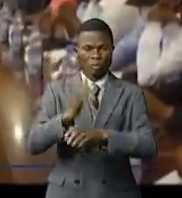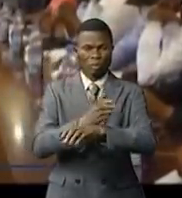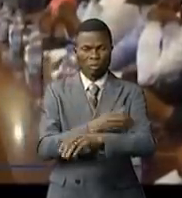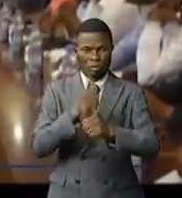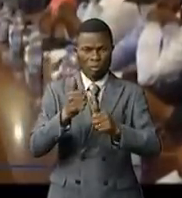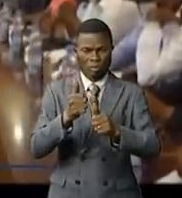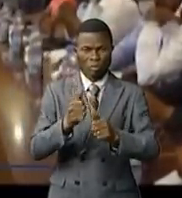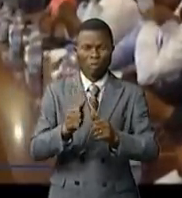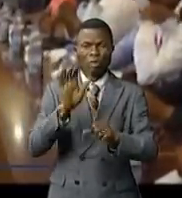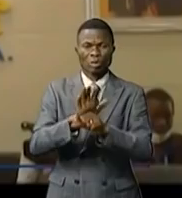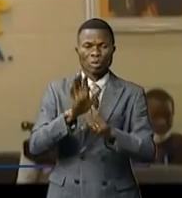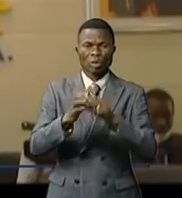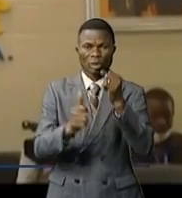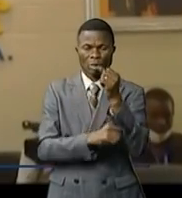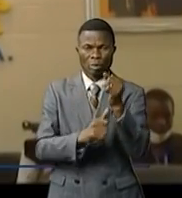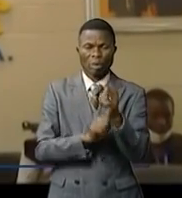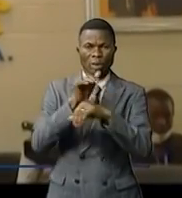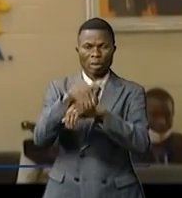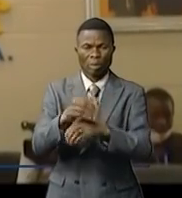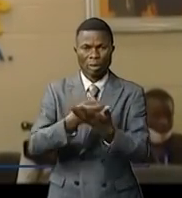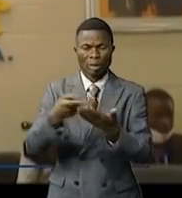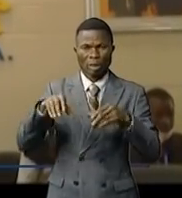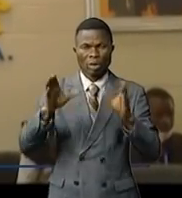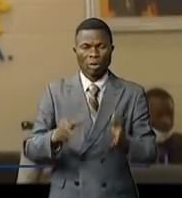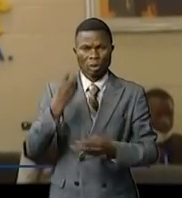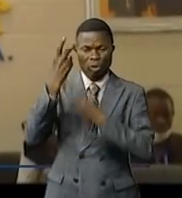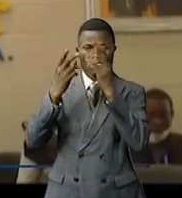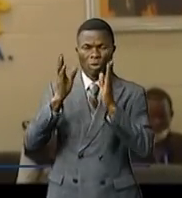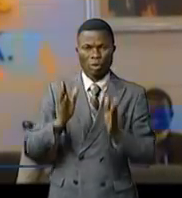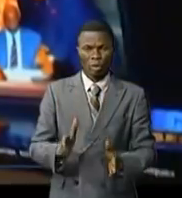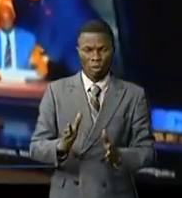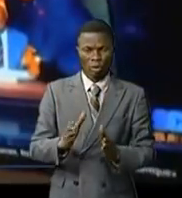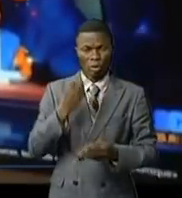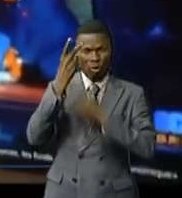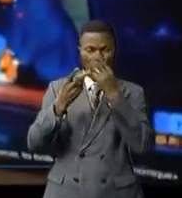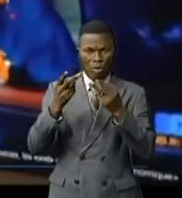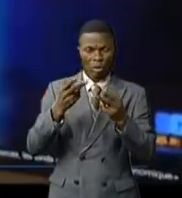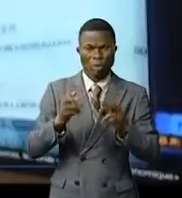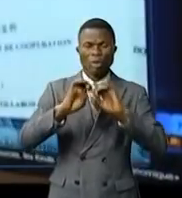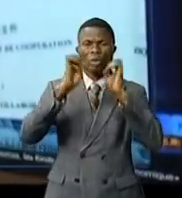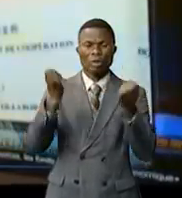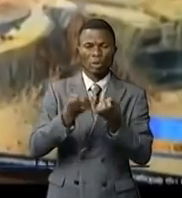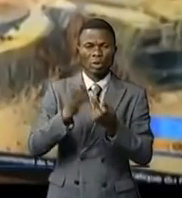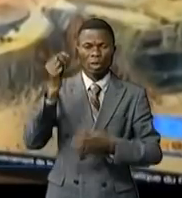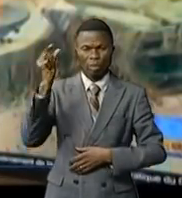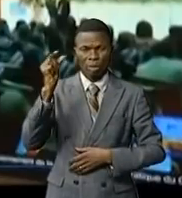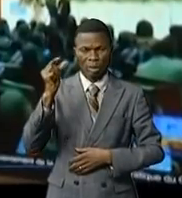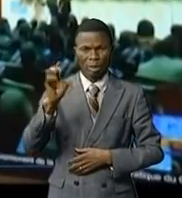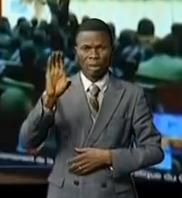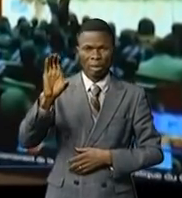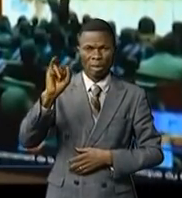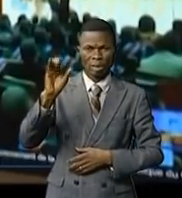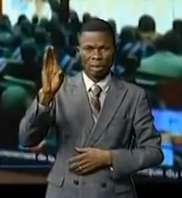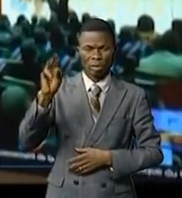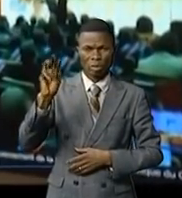Une importante délégation des participants à la semaine congolaise du tourisme a visité la sino-congolaise des mines, Sicomine. Après une